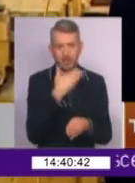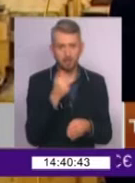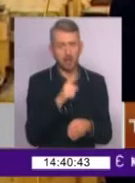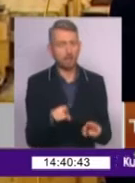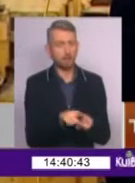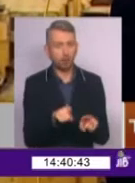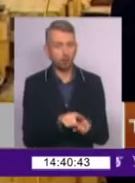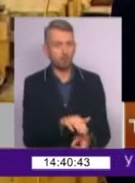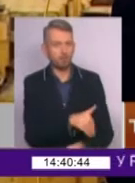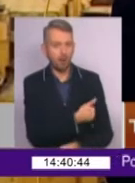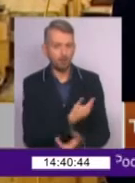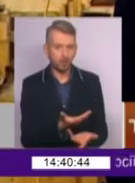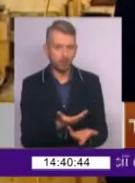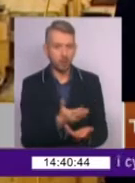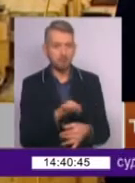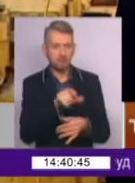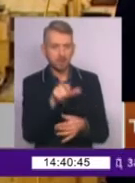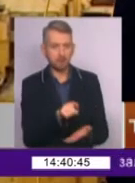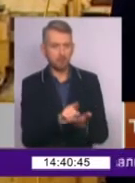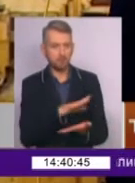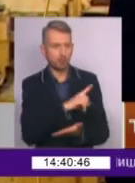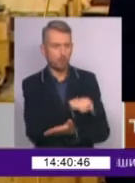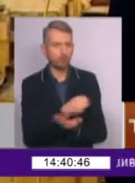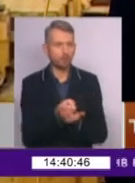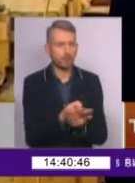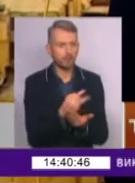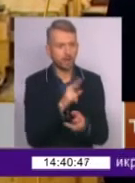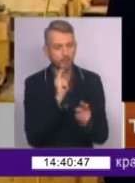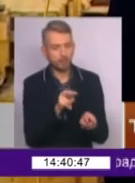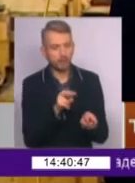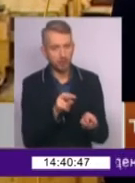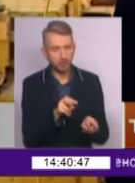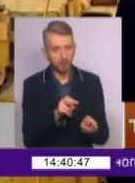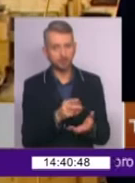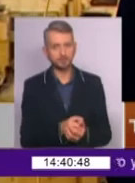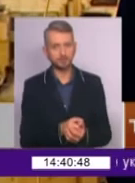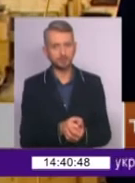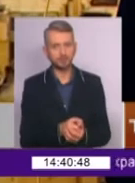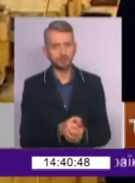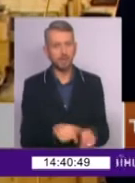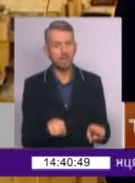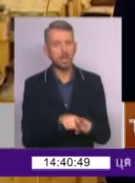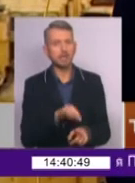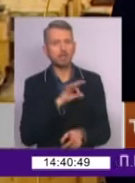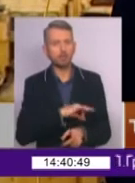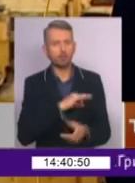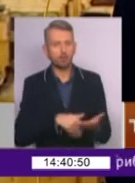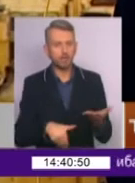одно бажано, щоб пацієнт має бути госпіталізований для спостереження. Такі застосовуються